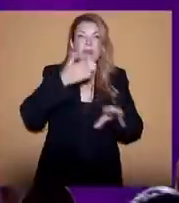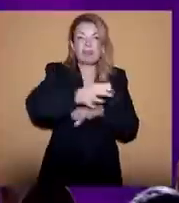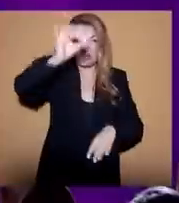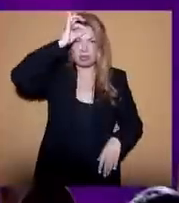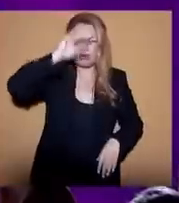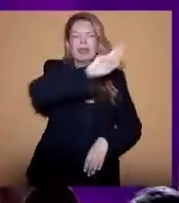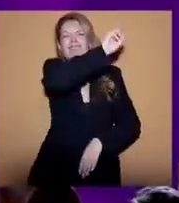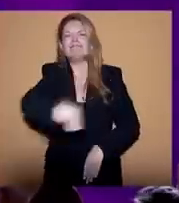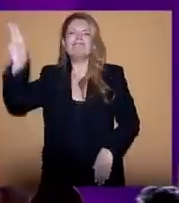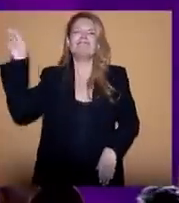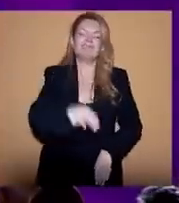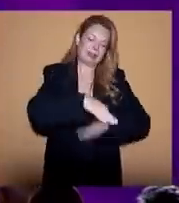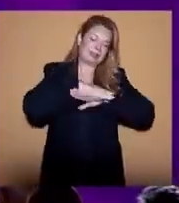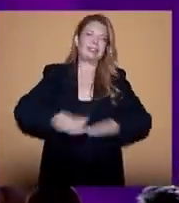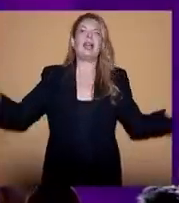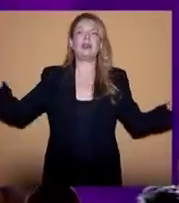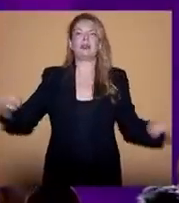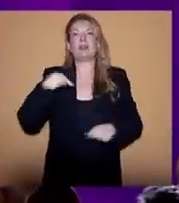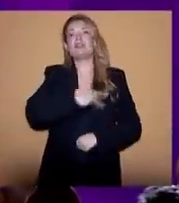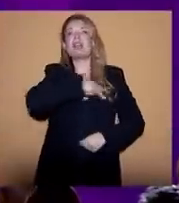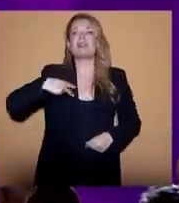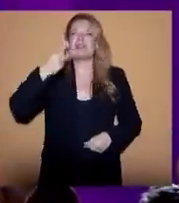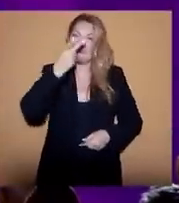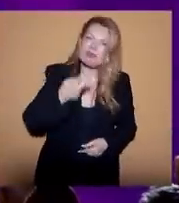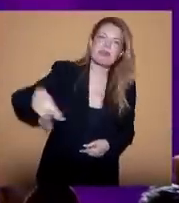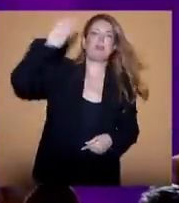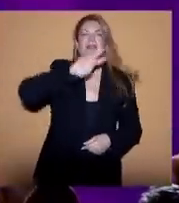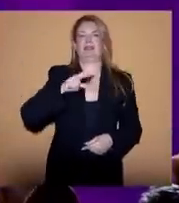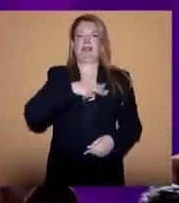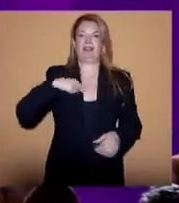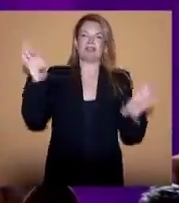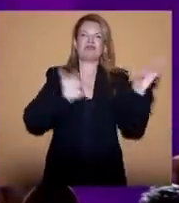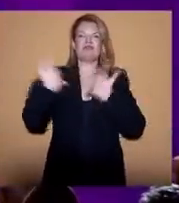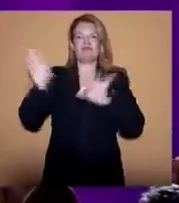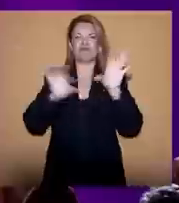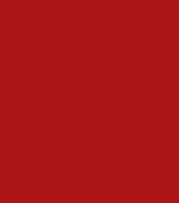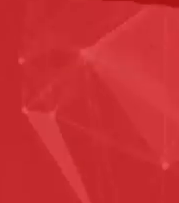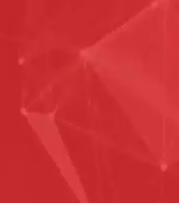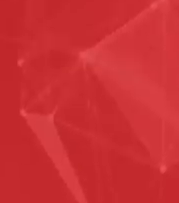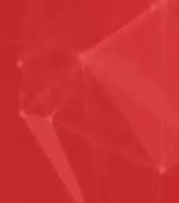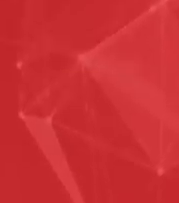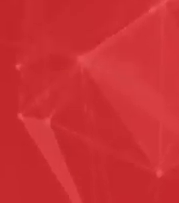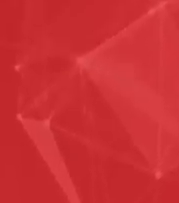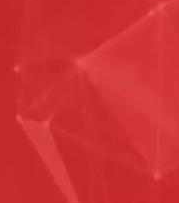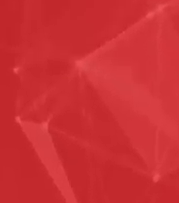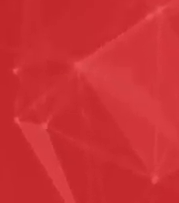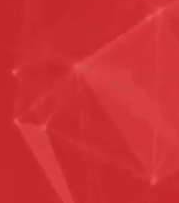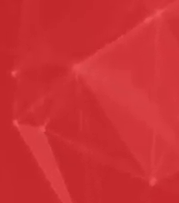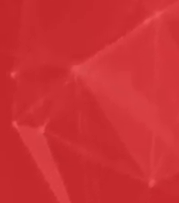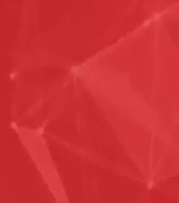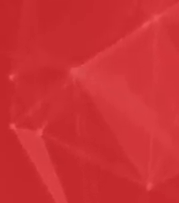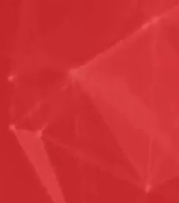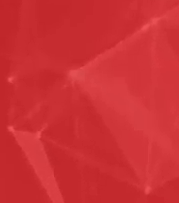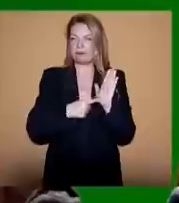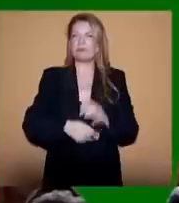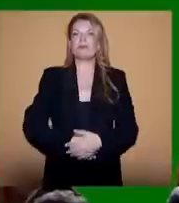εμείς θα διπλασιάσουμε τους καθηγητές στα πανεπιστήμια. Οι αστυνομικοί στις γειτονιές. Άρθρο 8.